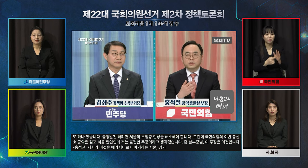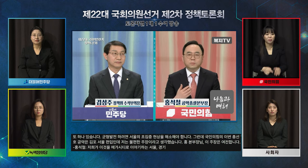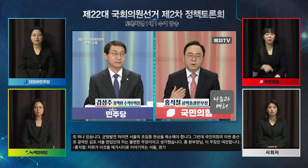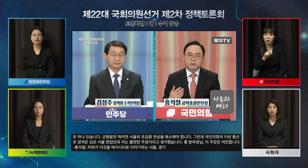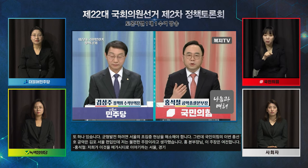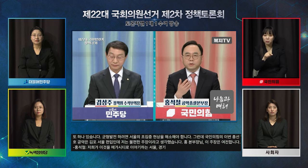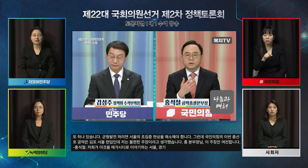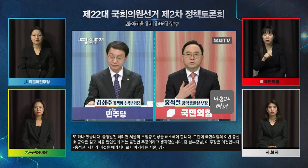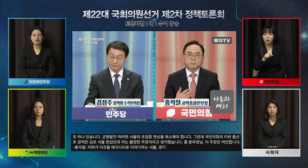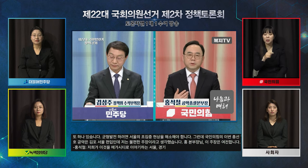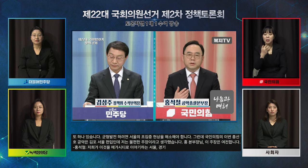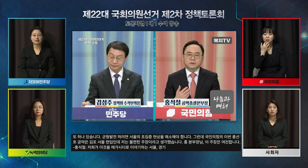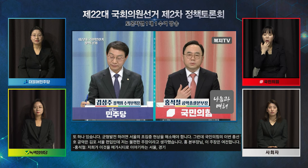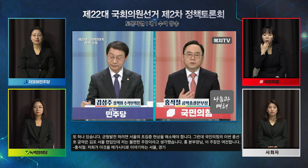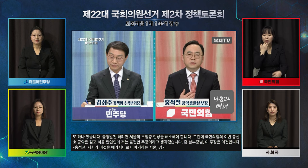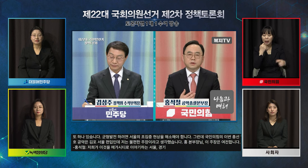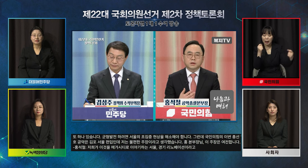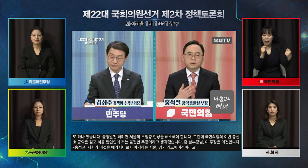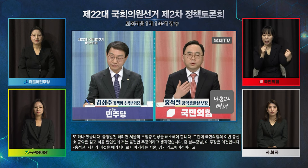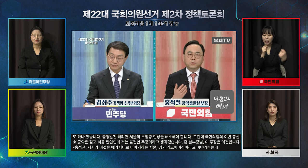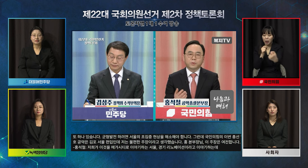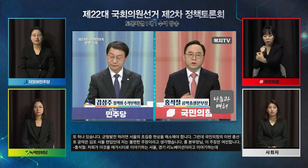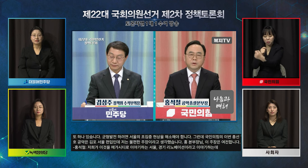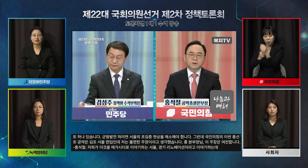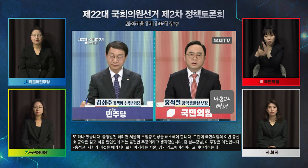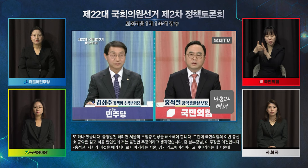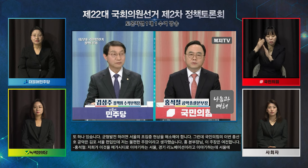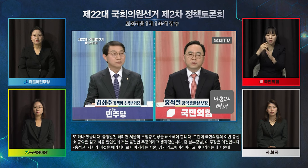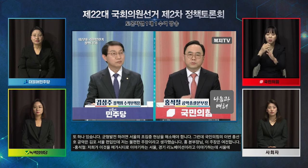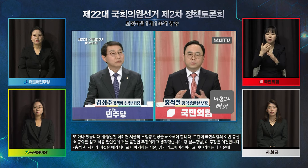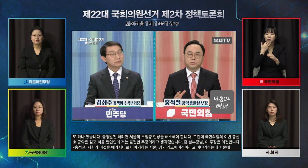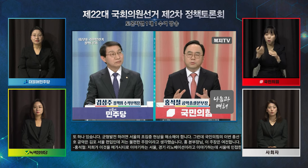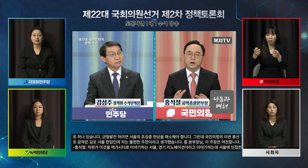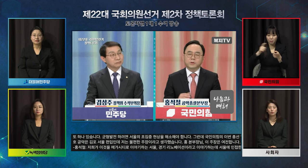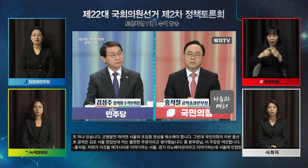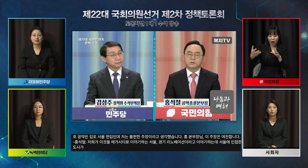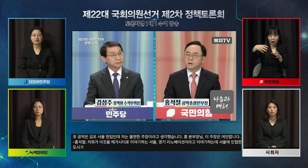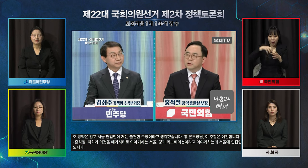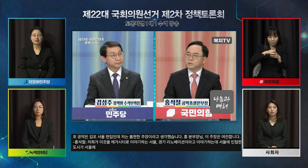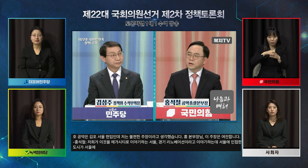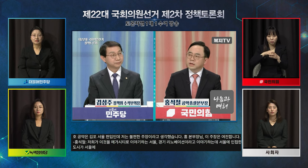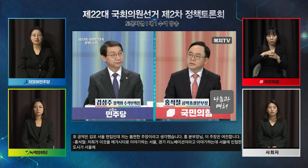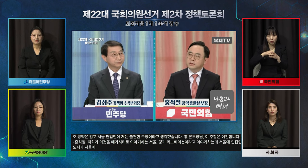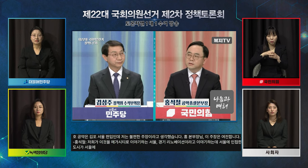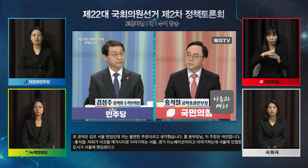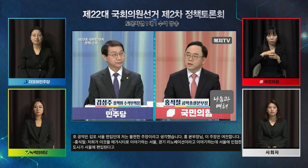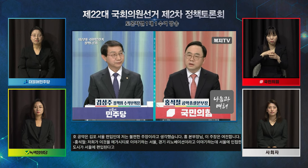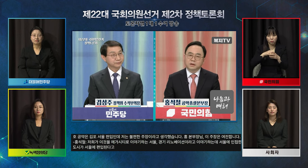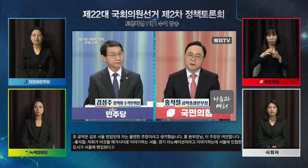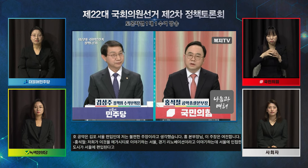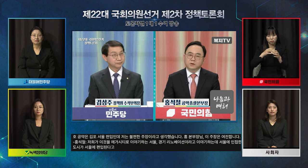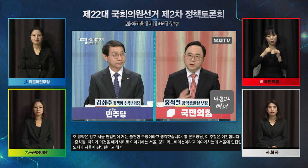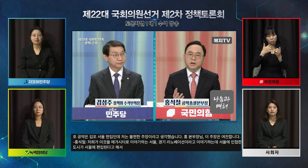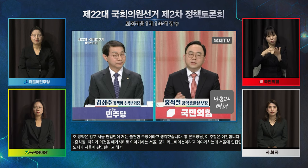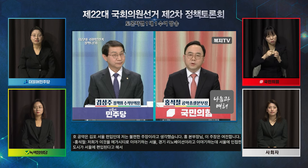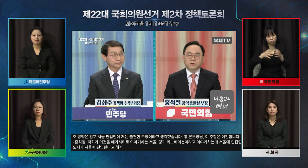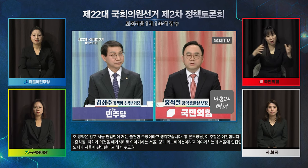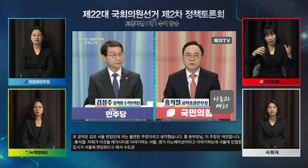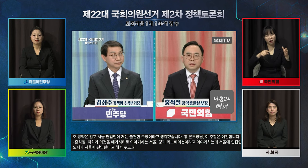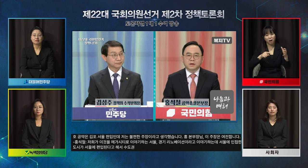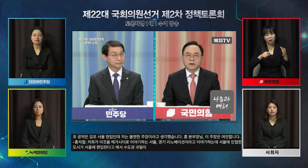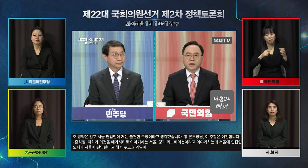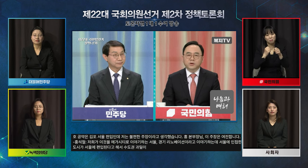서울에 인접한 도시가 서울로 편입한다고 해서 수도권 과밀이 더 늘어난다고 생각하지는 않습니다. 그렇게